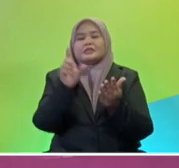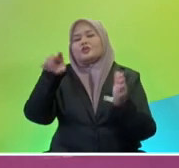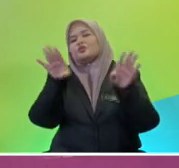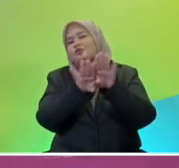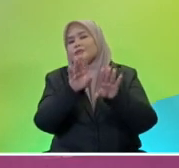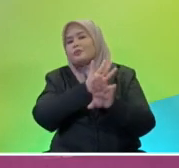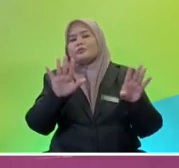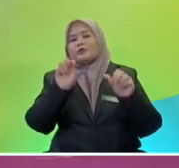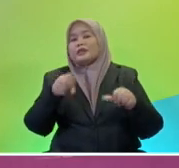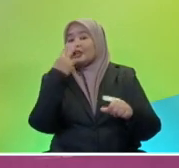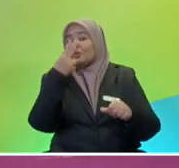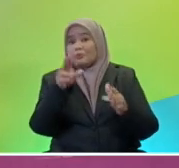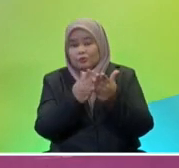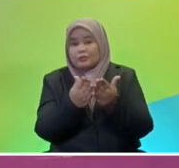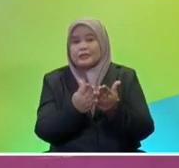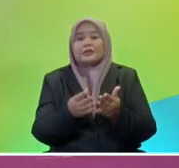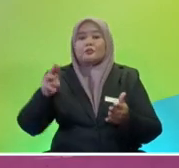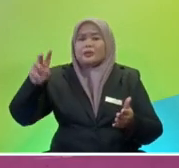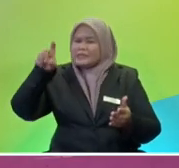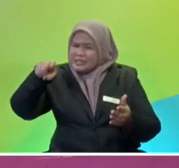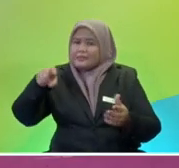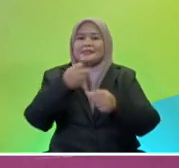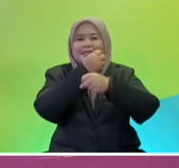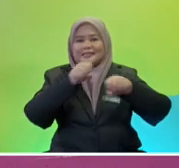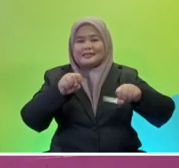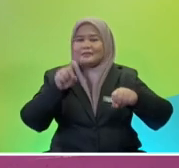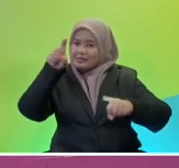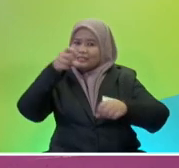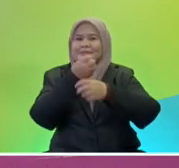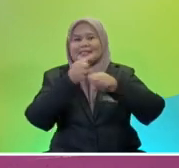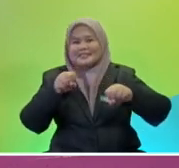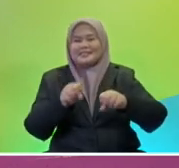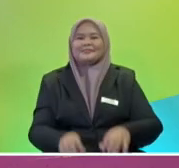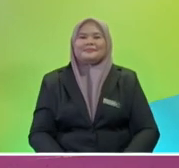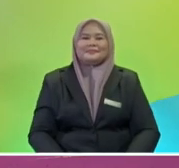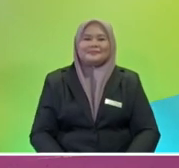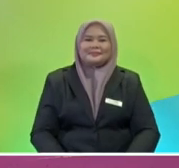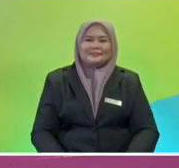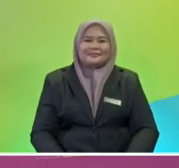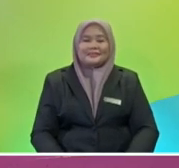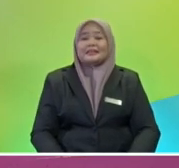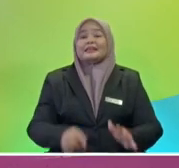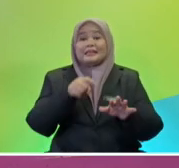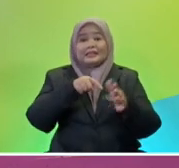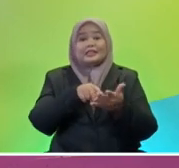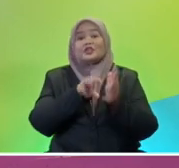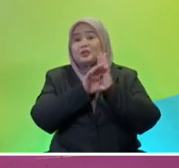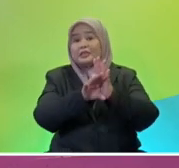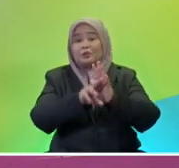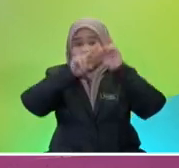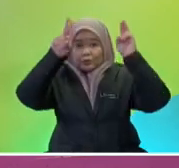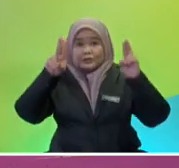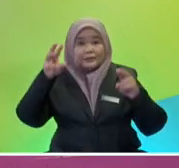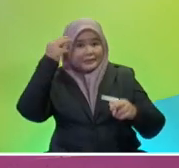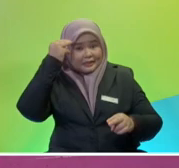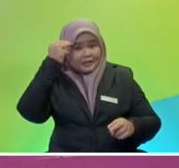buku begitu ya contoh mereka perlu bersedia perlu bersedia ya oke nah Ini contoh soalnya uji